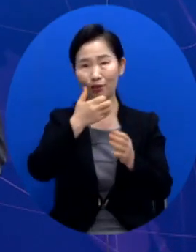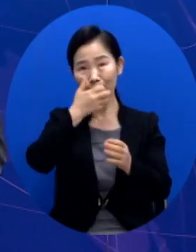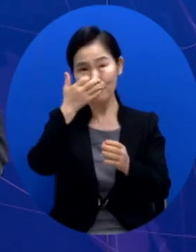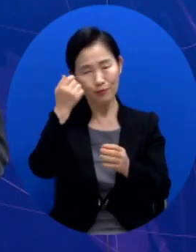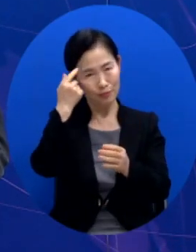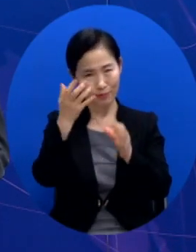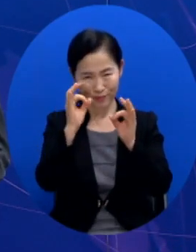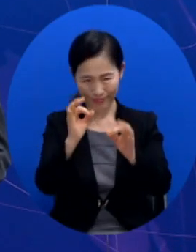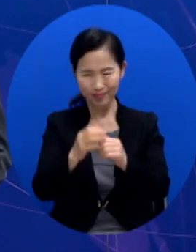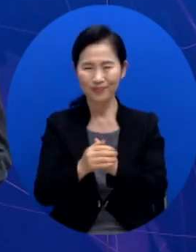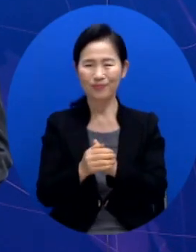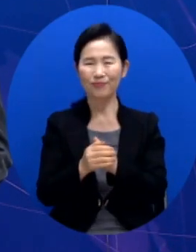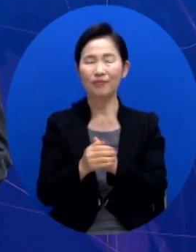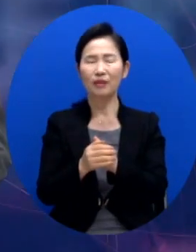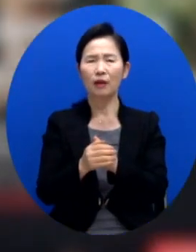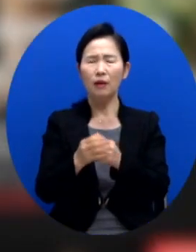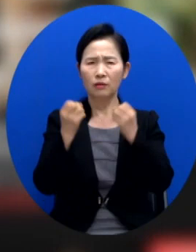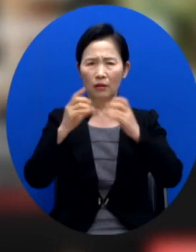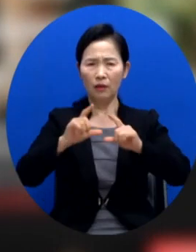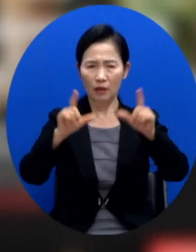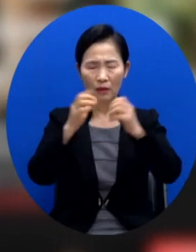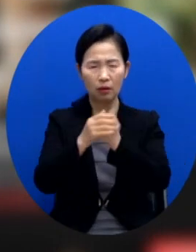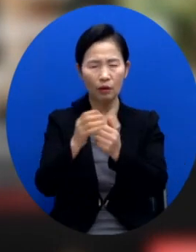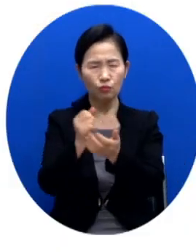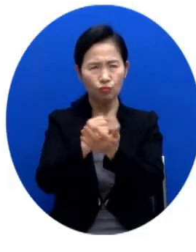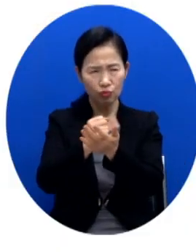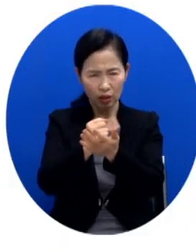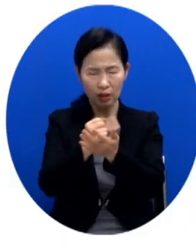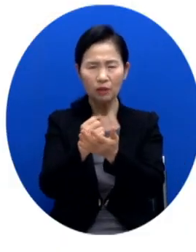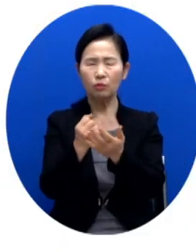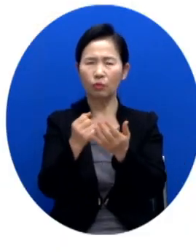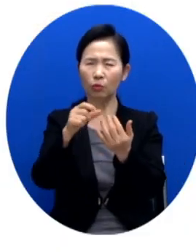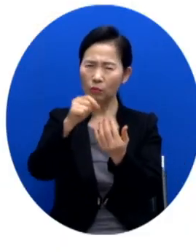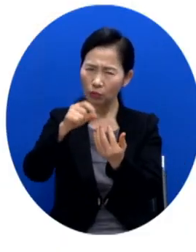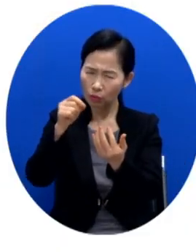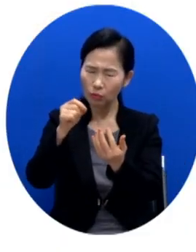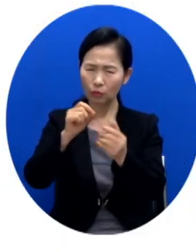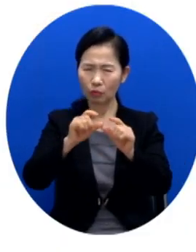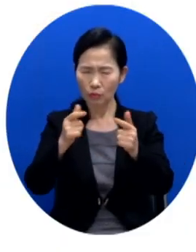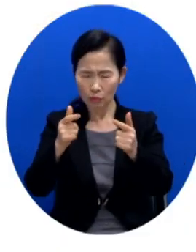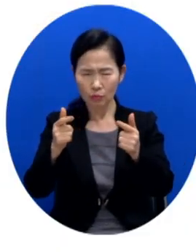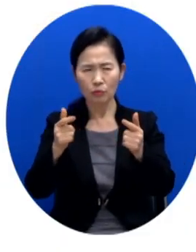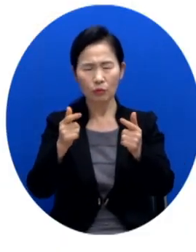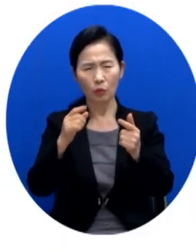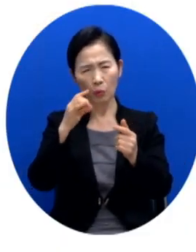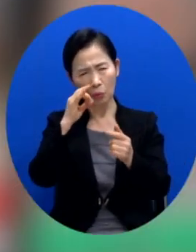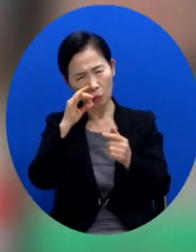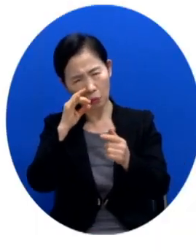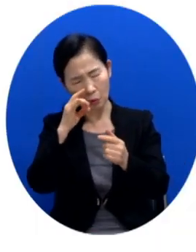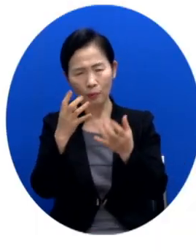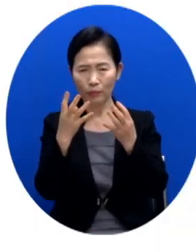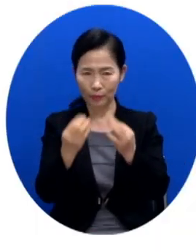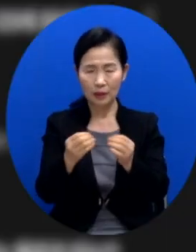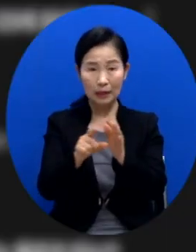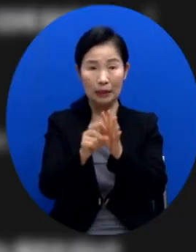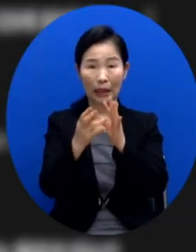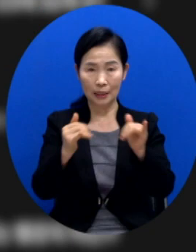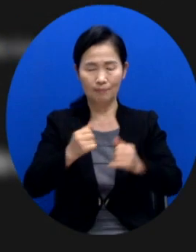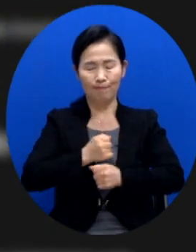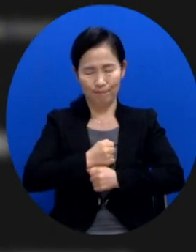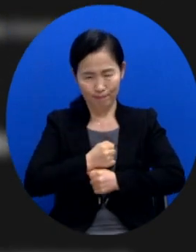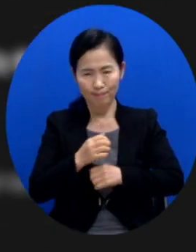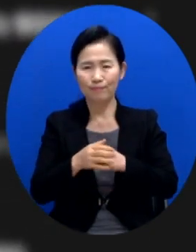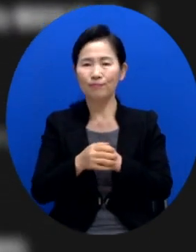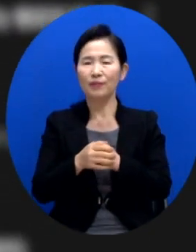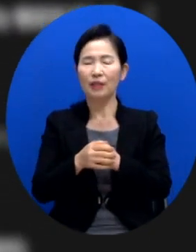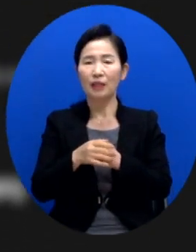새해가 되면 운세나 타로 등 주술 문화에 관심을 갖는 사람들이 많습니다. 신앙인들의 경각심이 필요한 가운데 주술 문화에